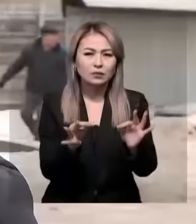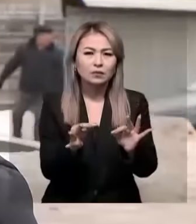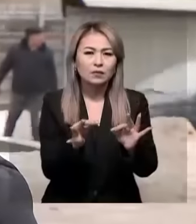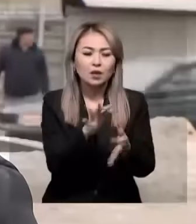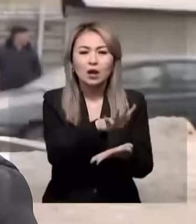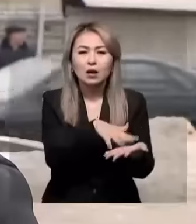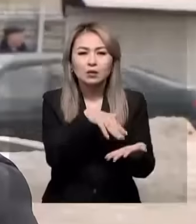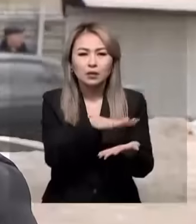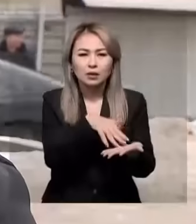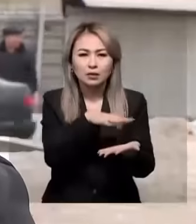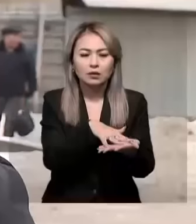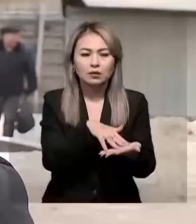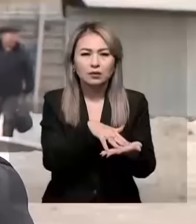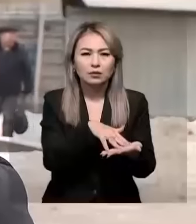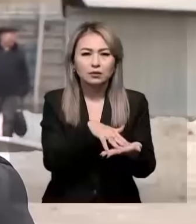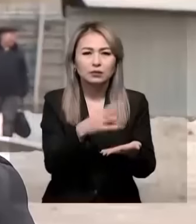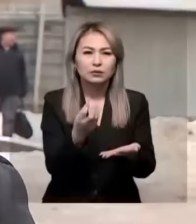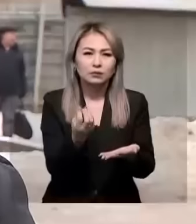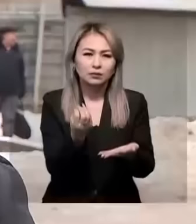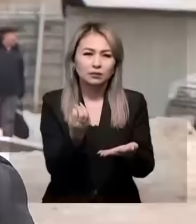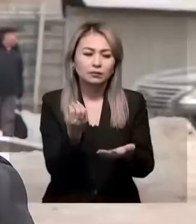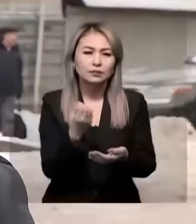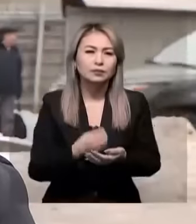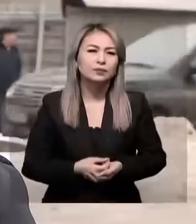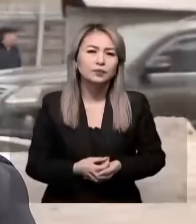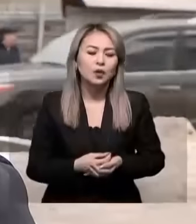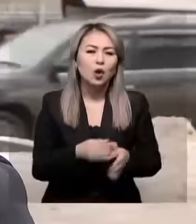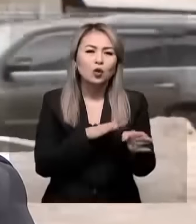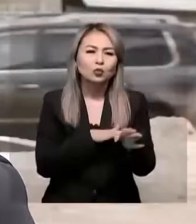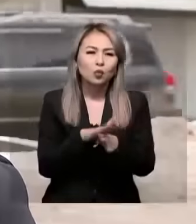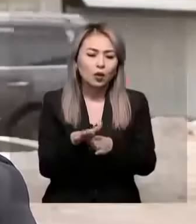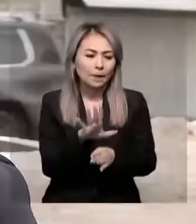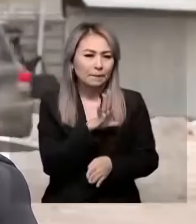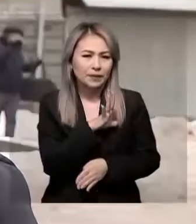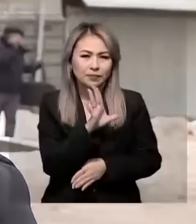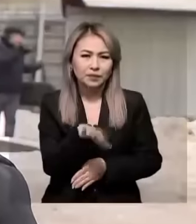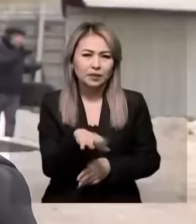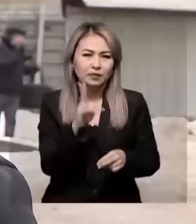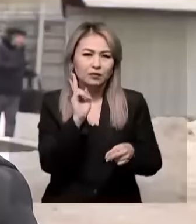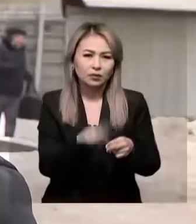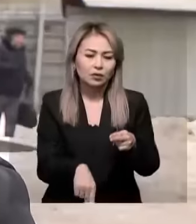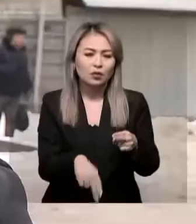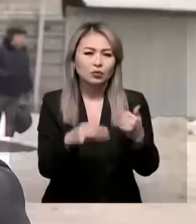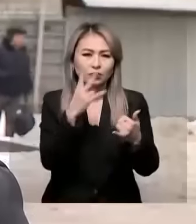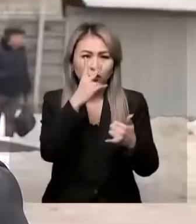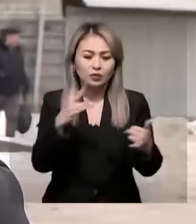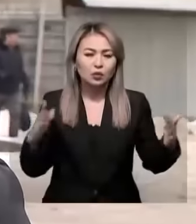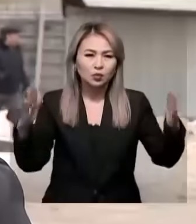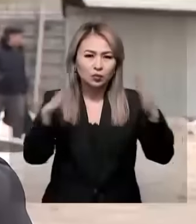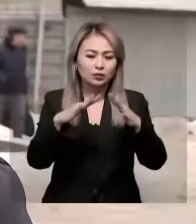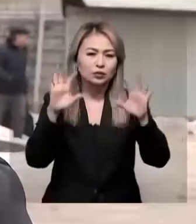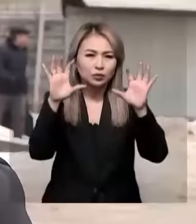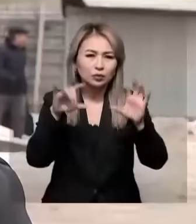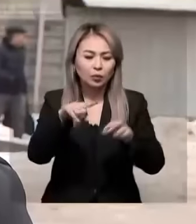Бірақ арғатай тағы да мына толық бітпеген жоғары жақта орналасқан ғимаратты көріп отырсыз ғой. Соның